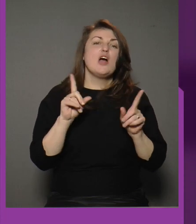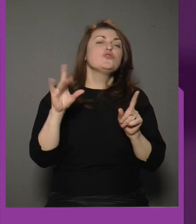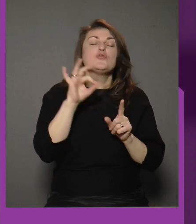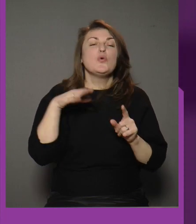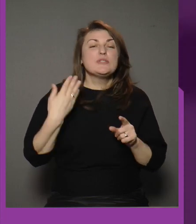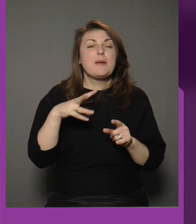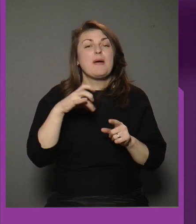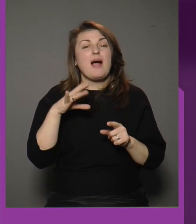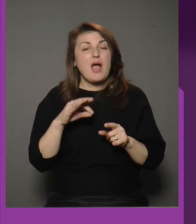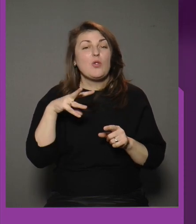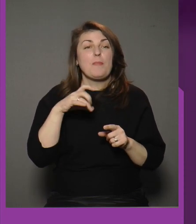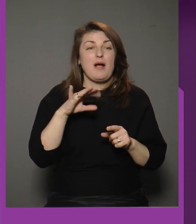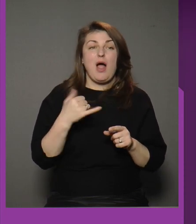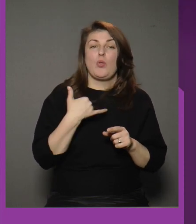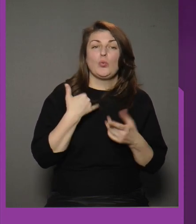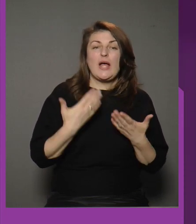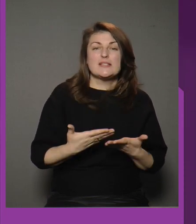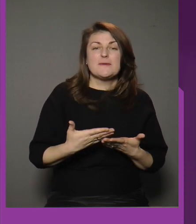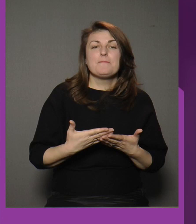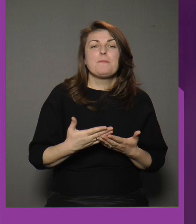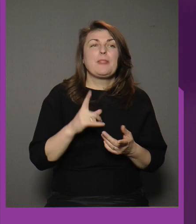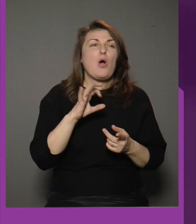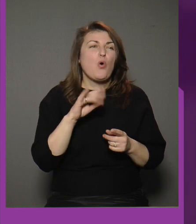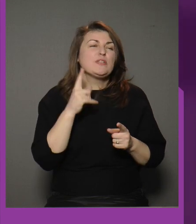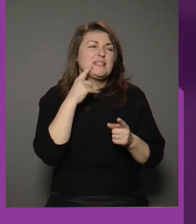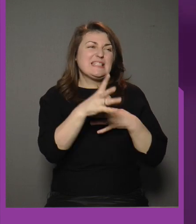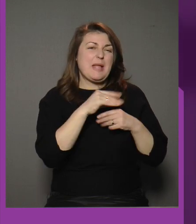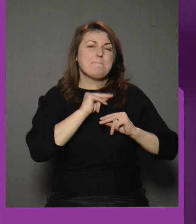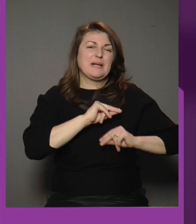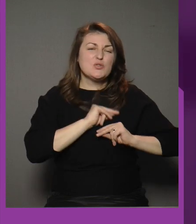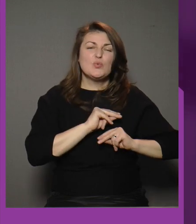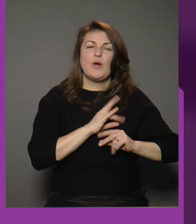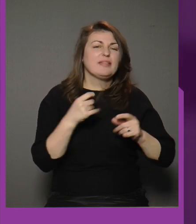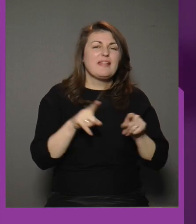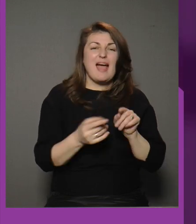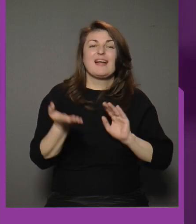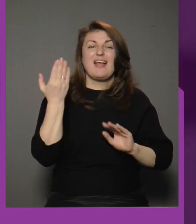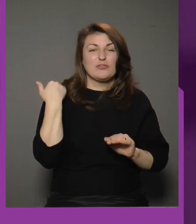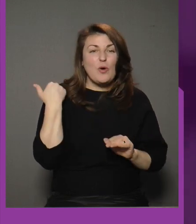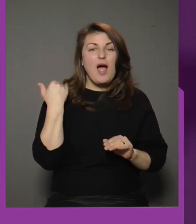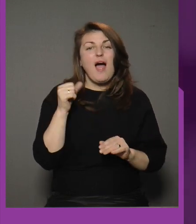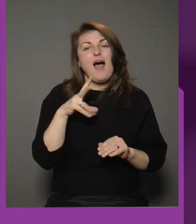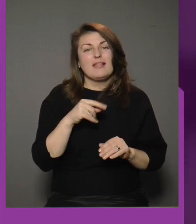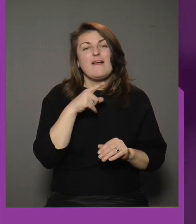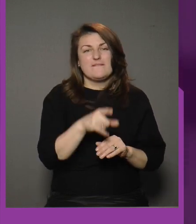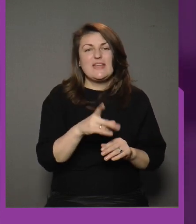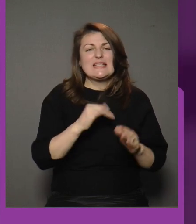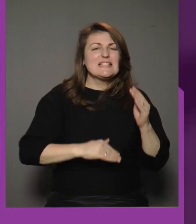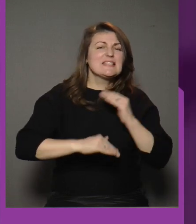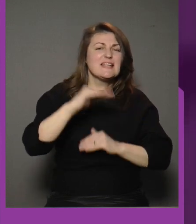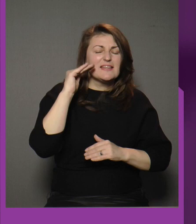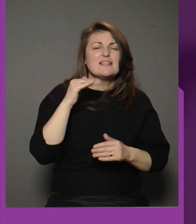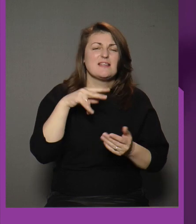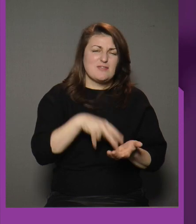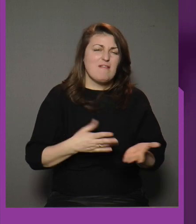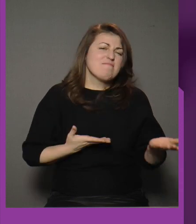Михайла, Михайло у нас хоч і з нами працює не так давно, але він з дитинства стоїть на лижах.